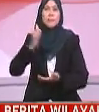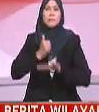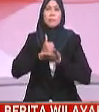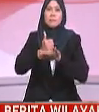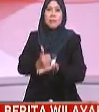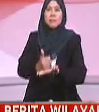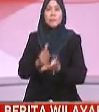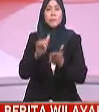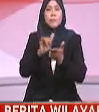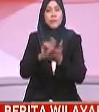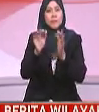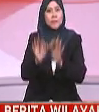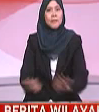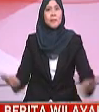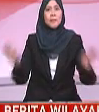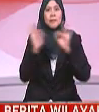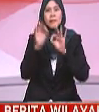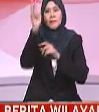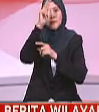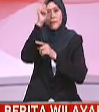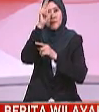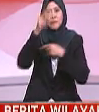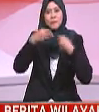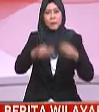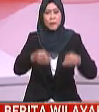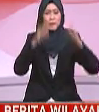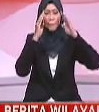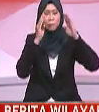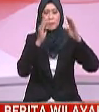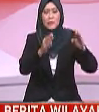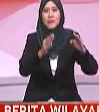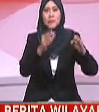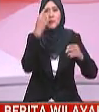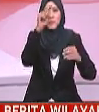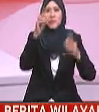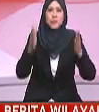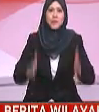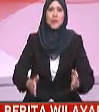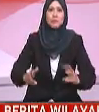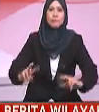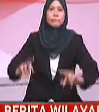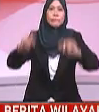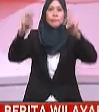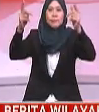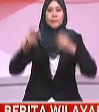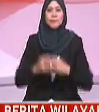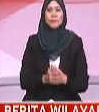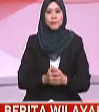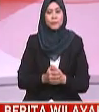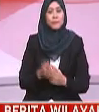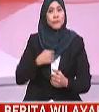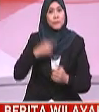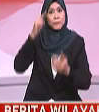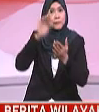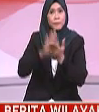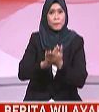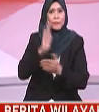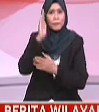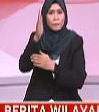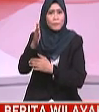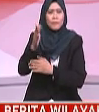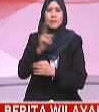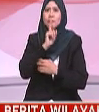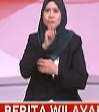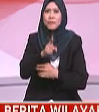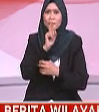adalah isyarat betapa kerajaan kita memberikan perhatian terhadap modal insan. Saya yakin dan percaya bahawa ini akan menjadi